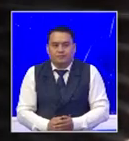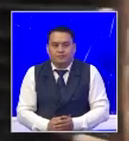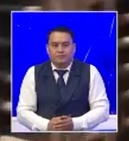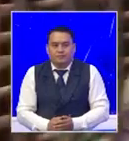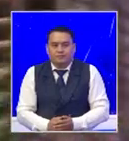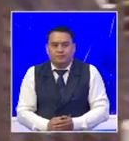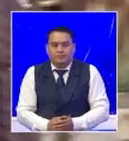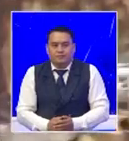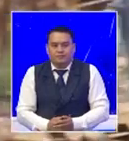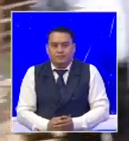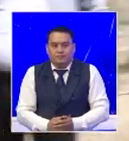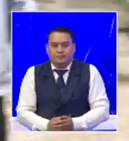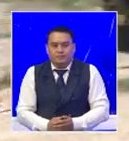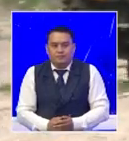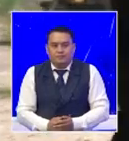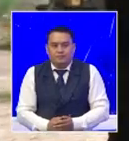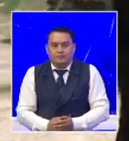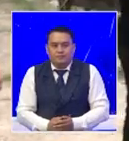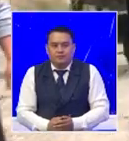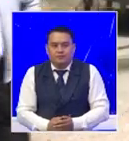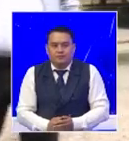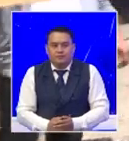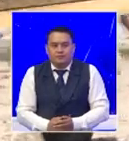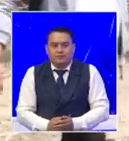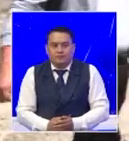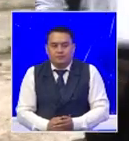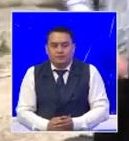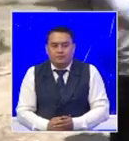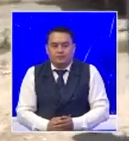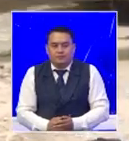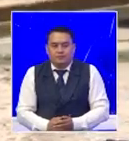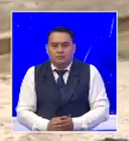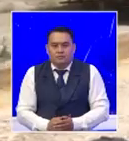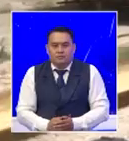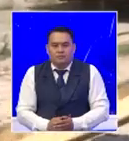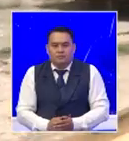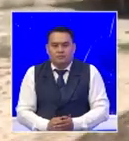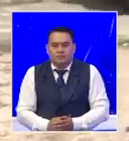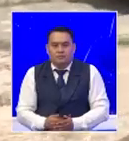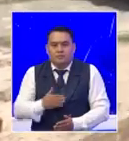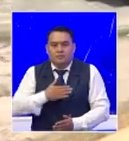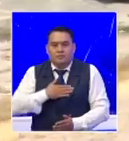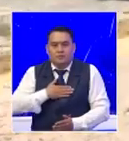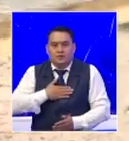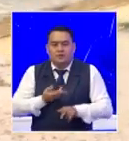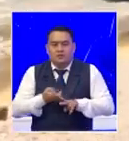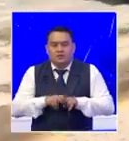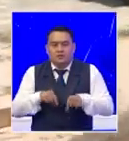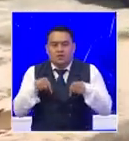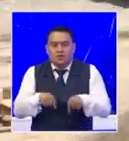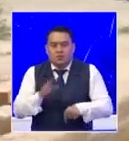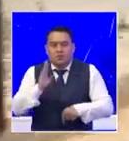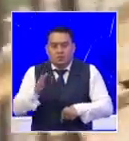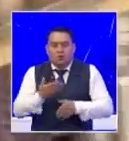ауылына келіп, осылай барынша халыққа көмектесіп жатырмыз. Енді бір жеті бойы осы ауыр жұмыс болсын, женгіл жұмыс болсын, бас